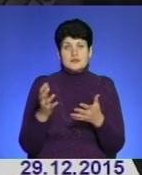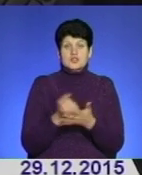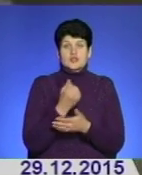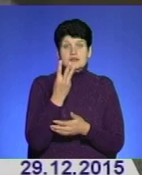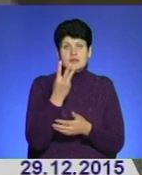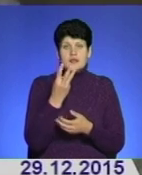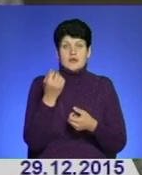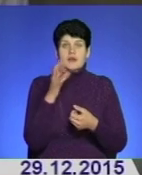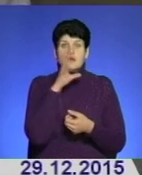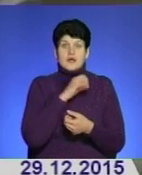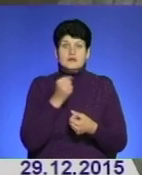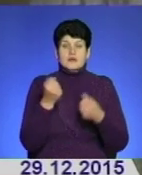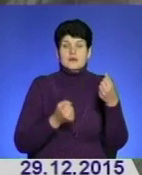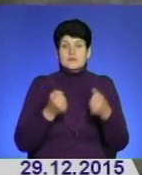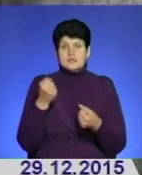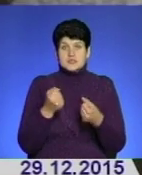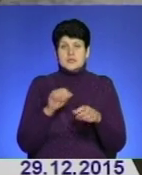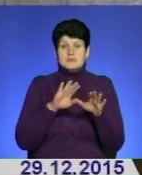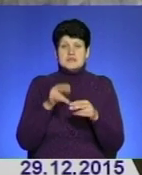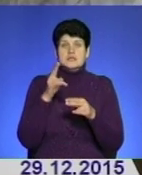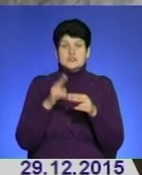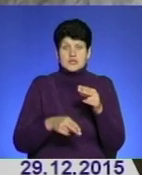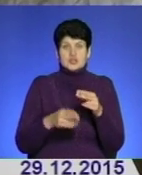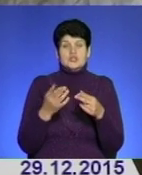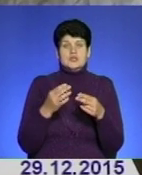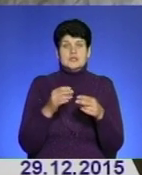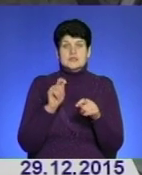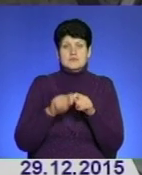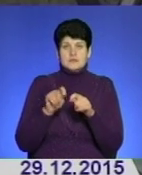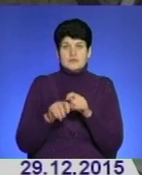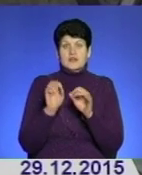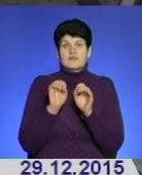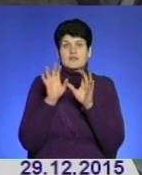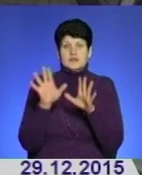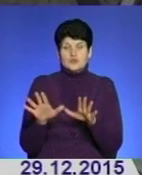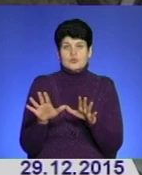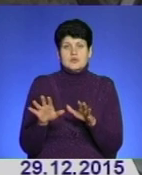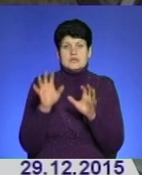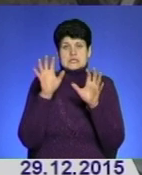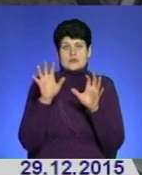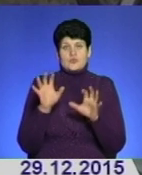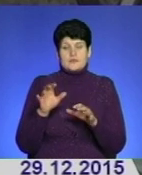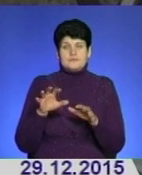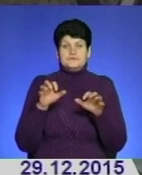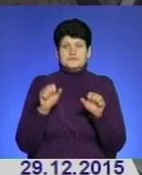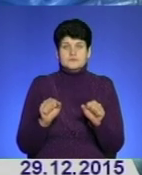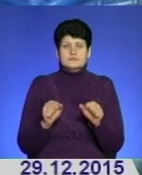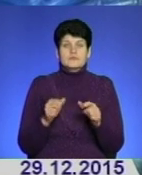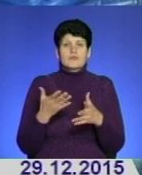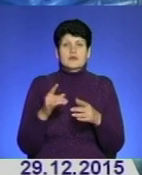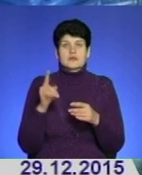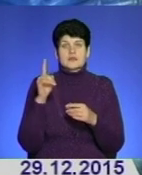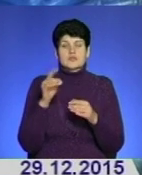автівки. Після закінчення відповідних експертиз транспорт повернуть законним власникам. Наразі зловмисник затриманий згідно статті